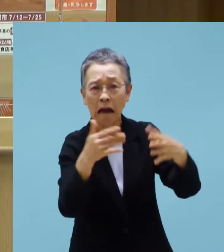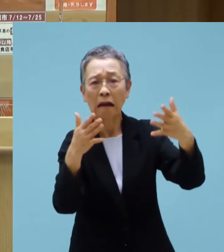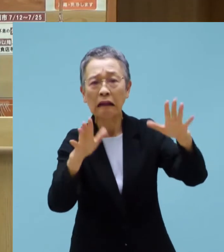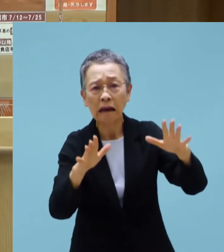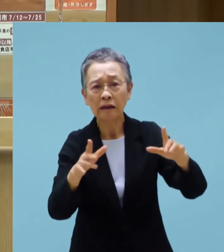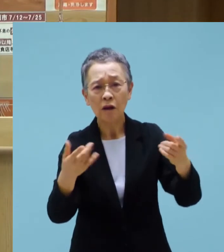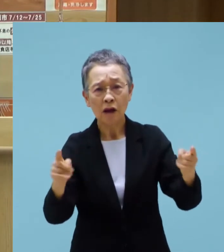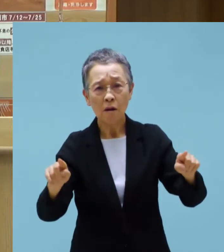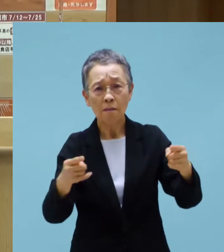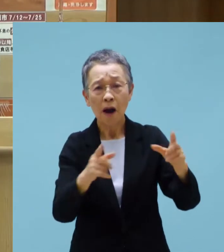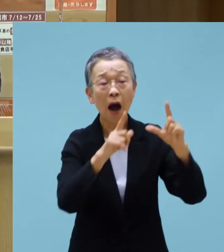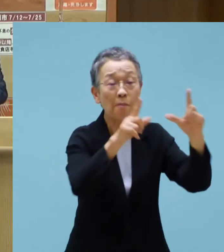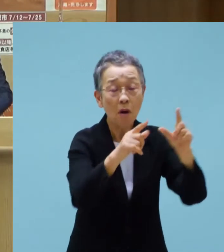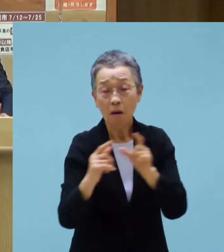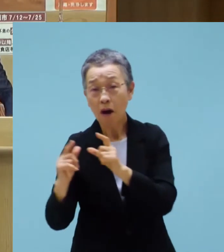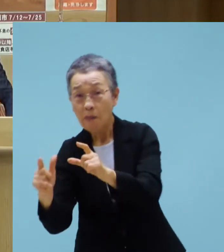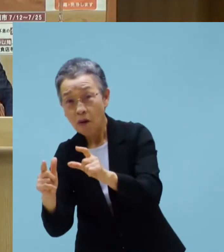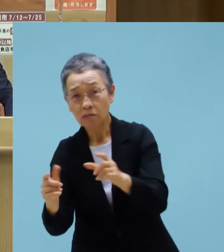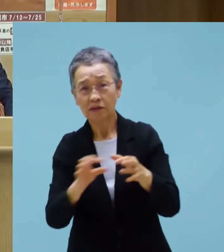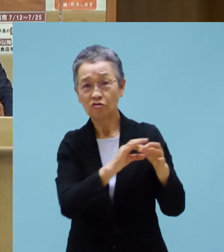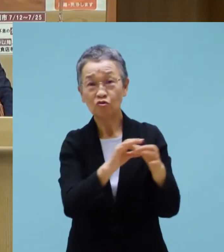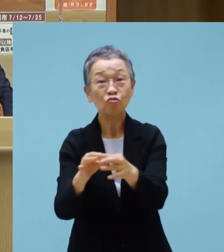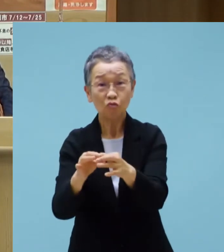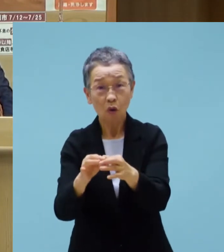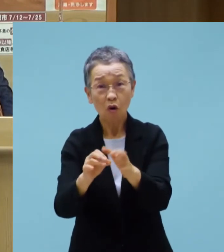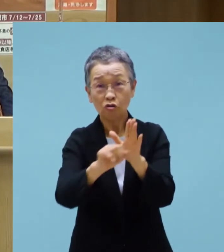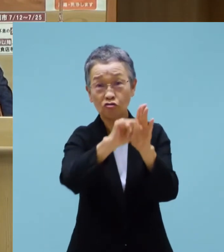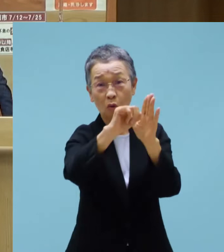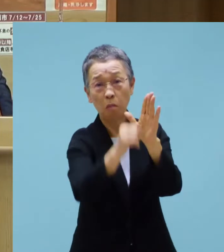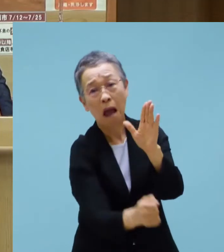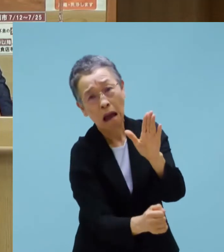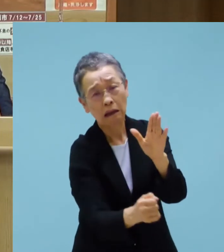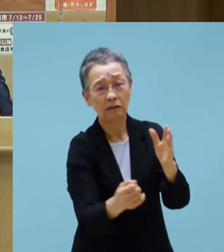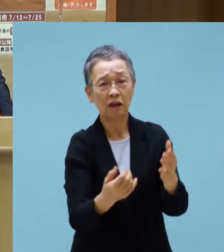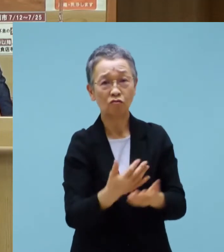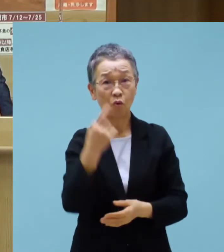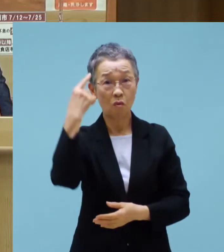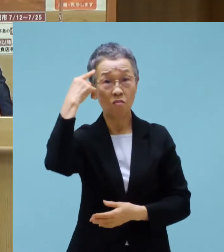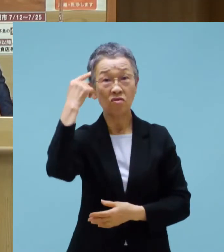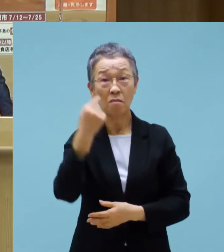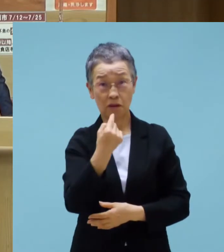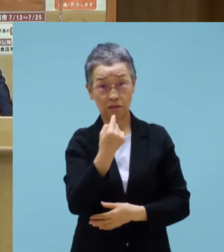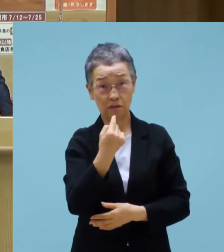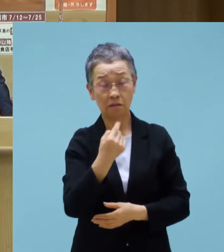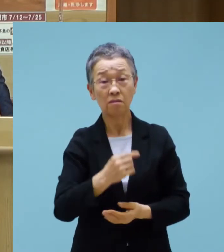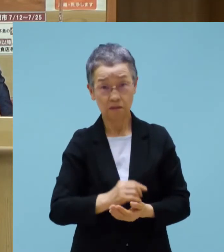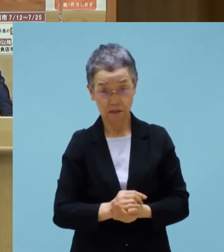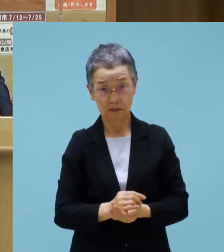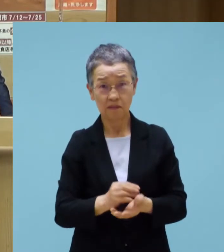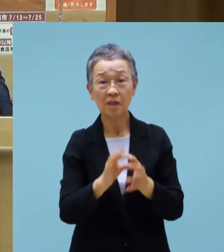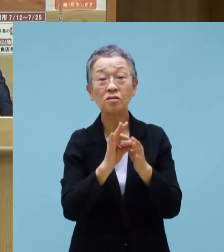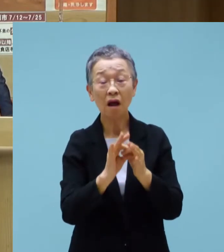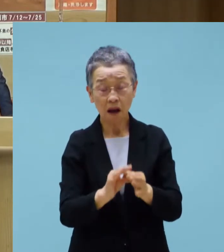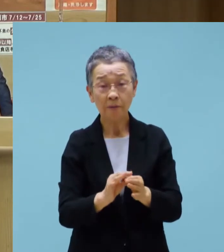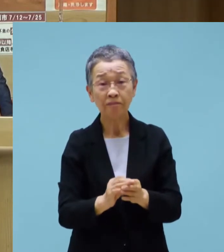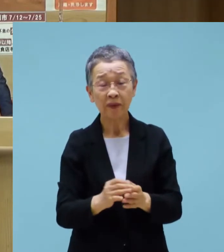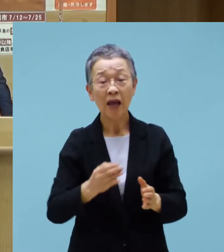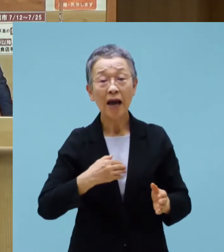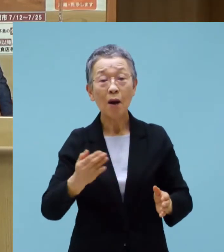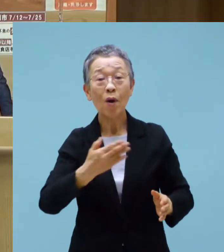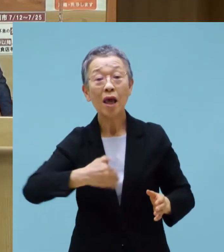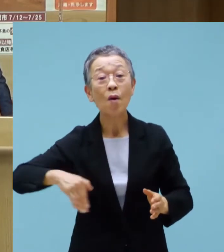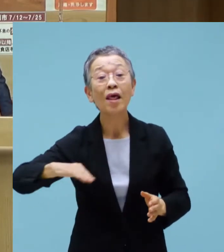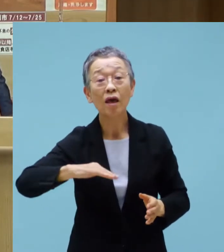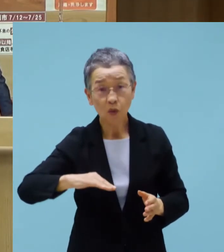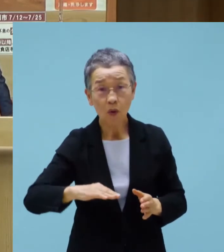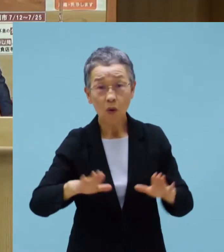動されてしまうとあまり有効に機能しないというところがあると思いますので、ですので、まあ、我々のこの今